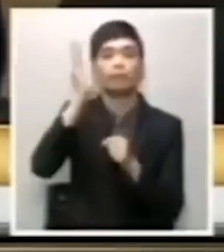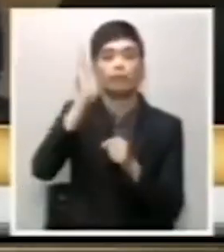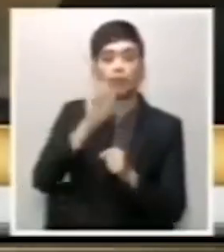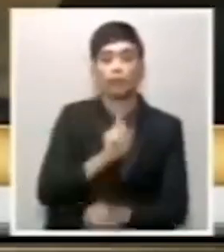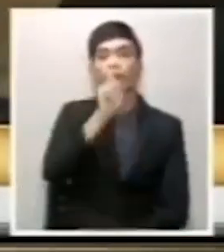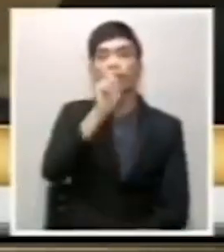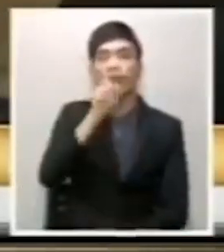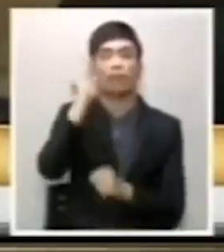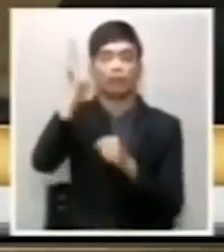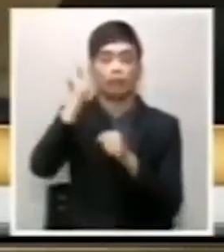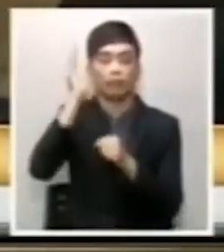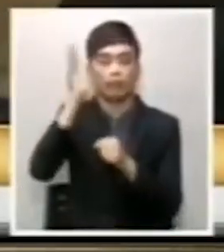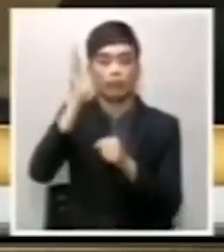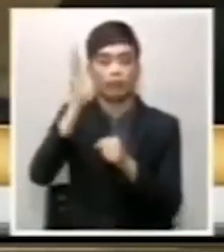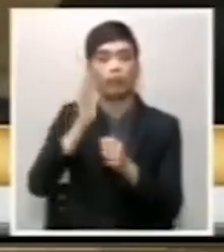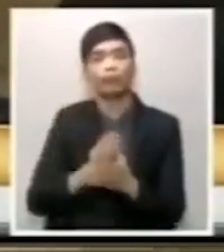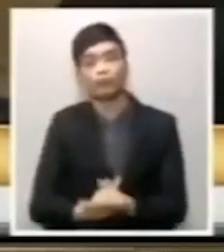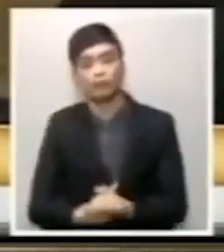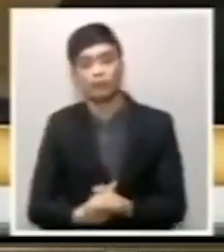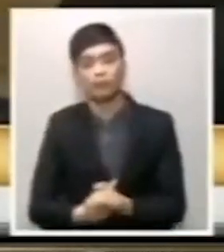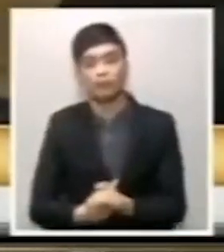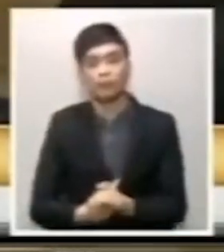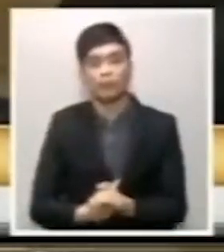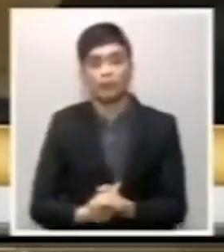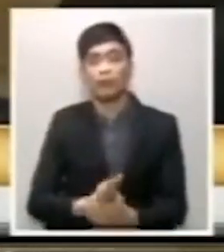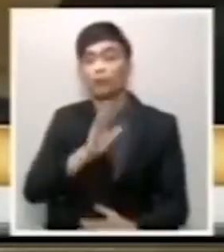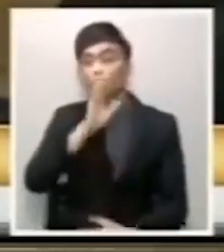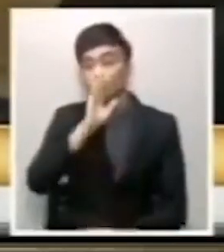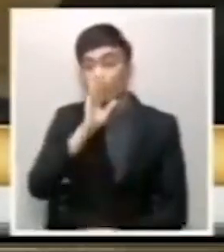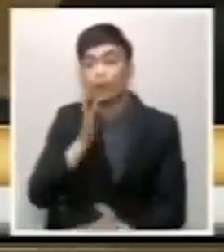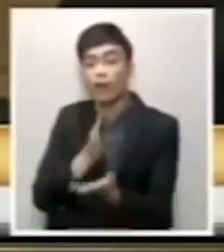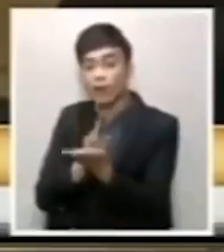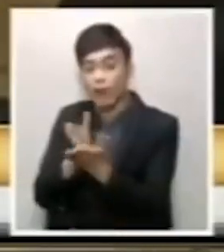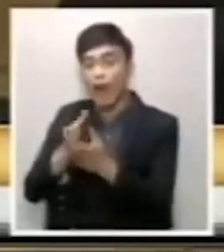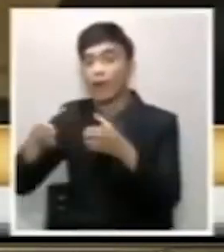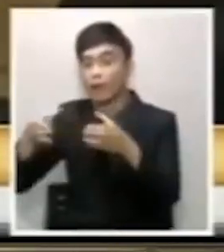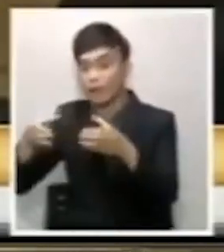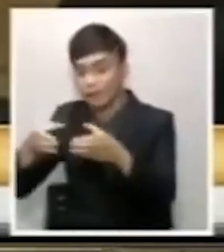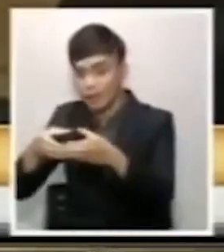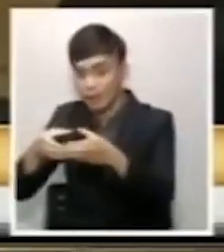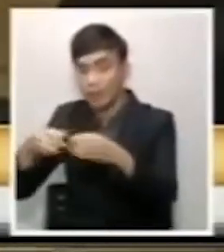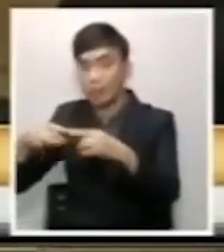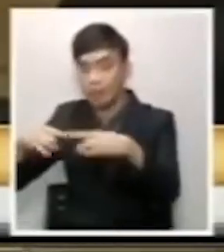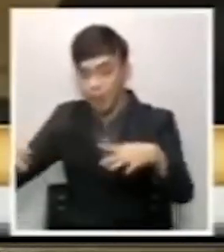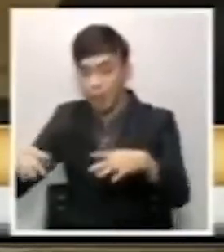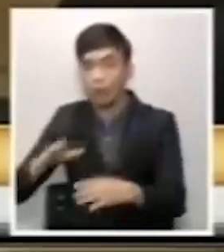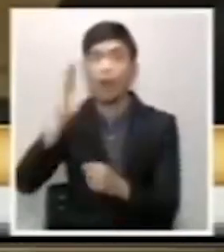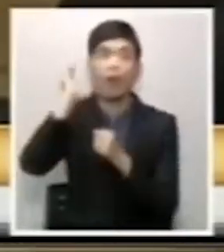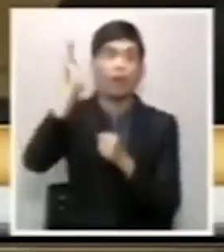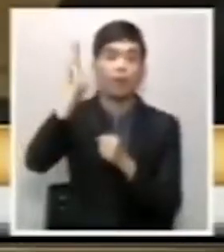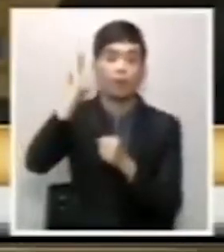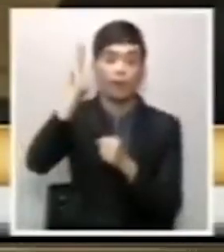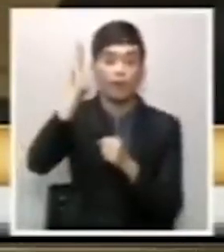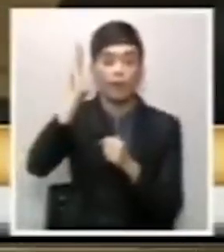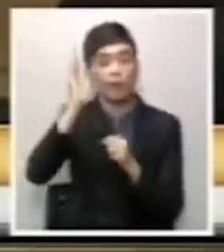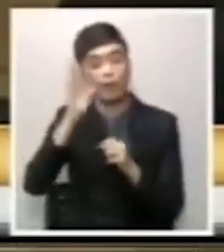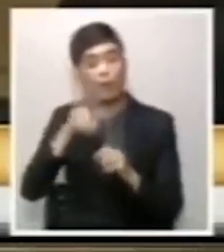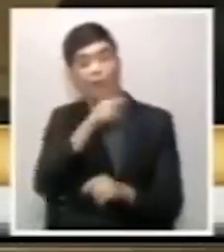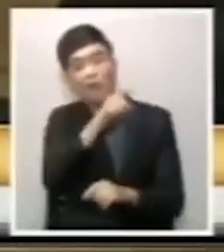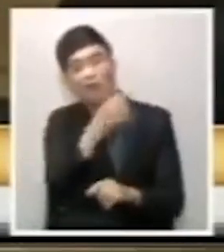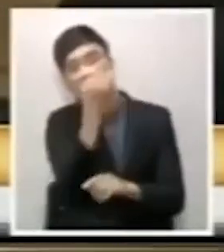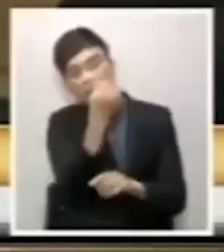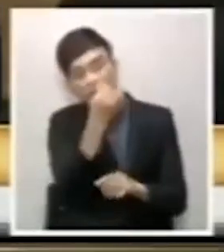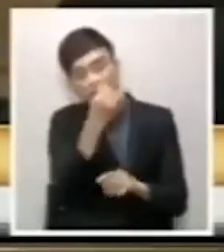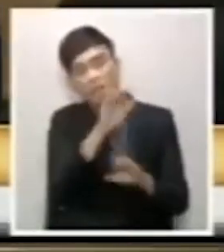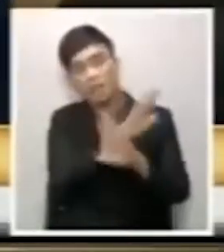ใจแต่ท่านประธานรู้ไหมครับต่อให้ฝ่ายค้านเราสามารถอภิปรายไม่ไว้วางใจแล้วสามารถถอด